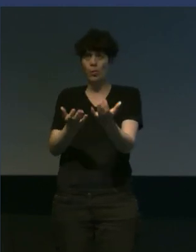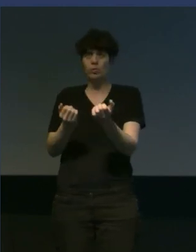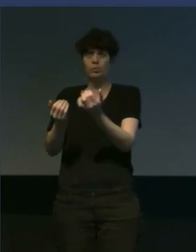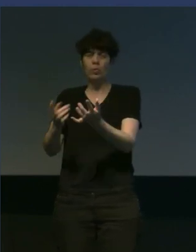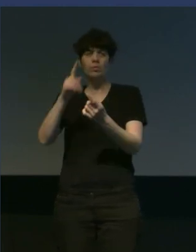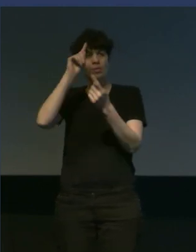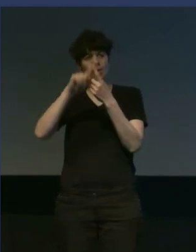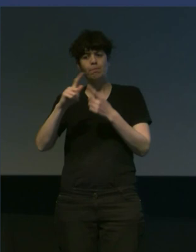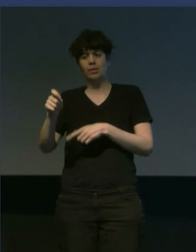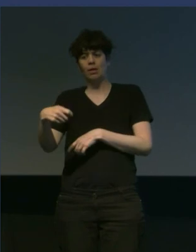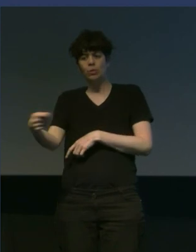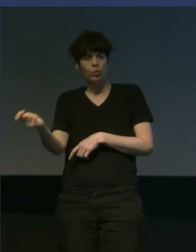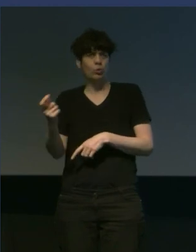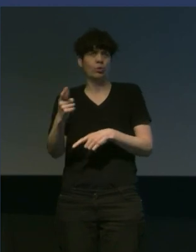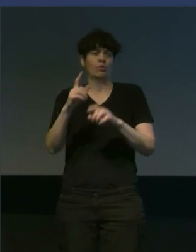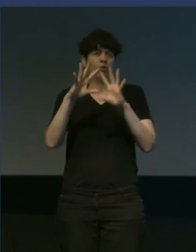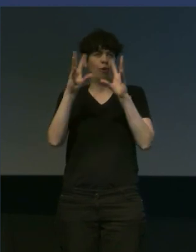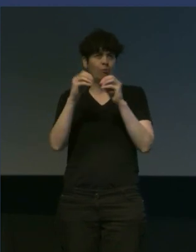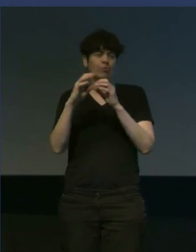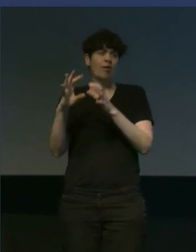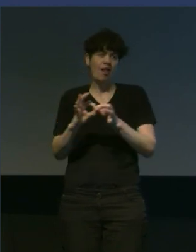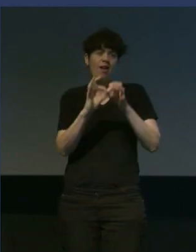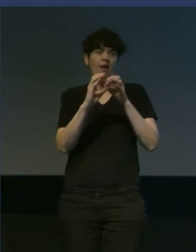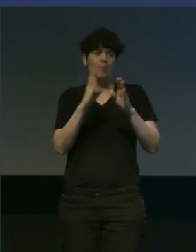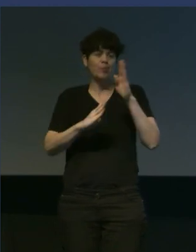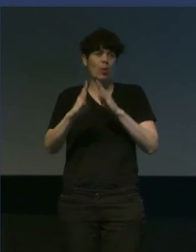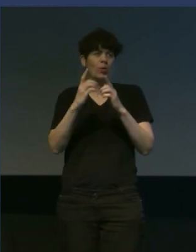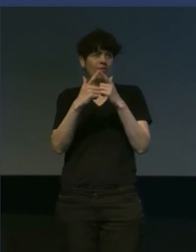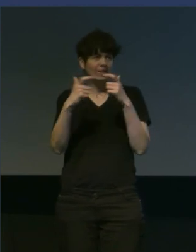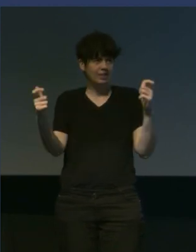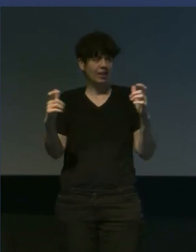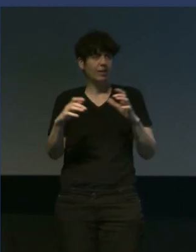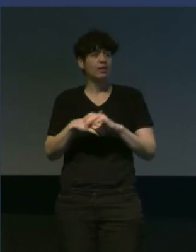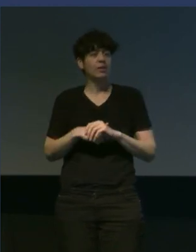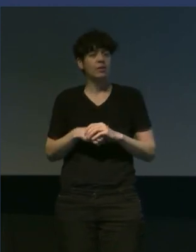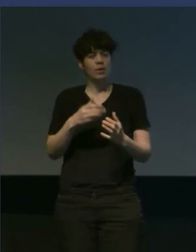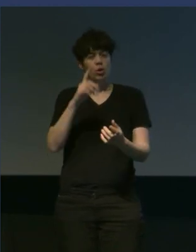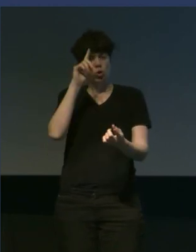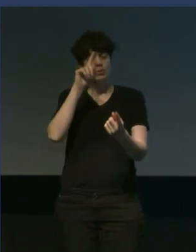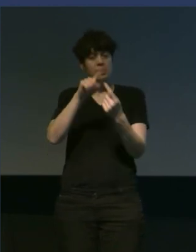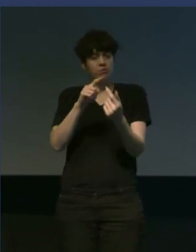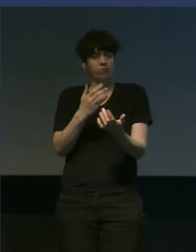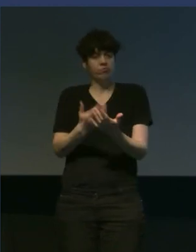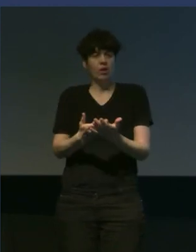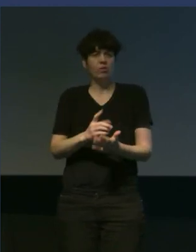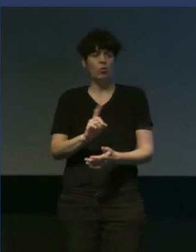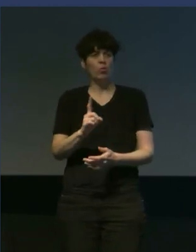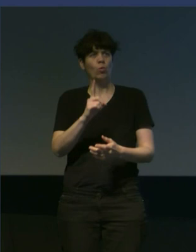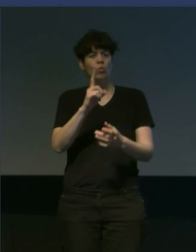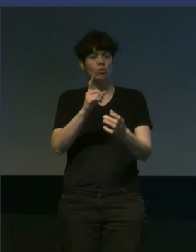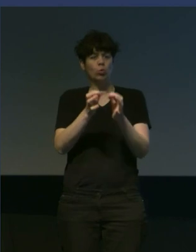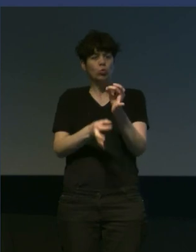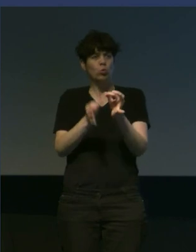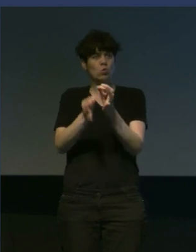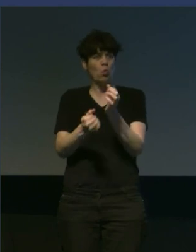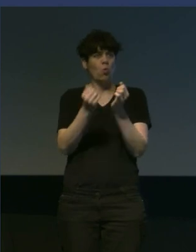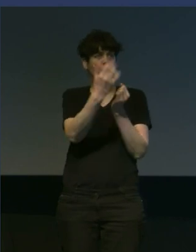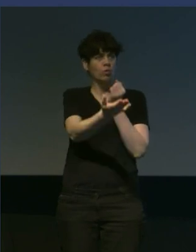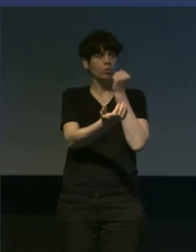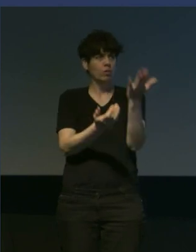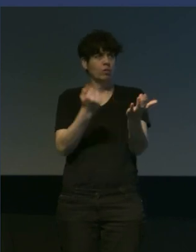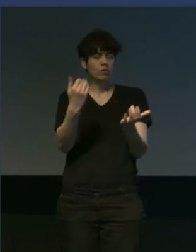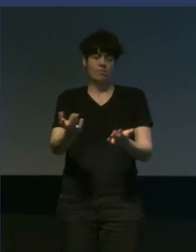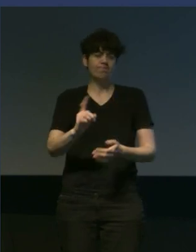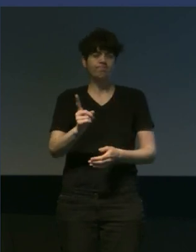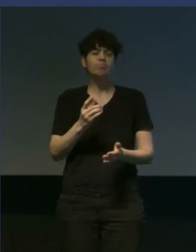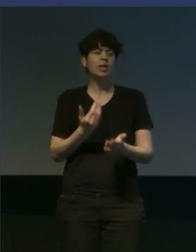la biodiversité. Mais en réalité, ce n'était pas le but de l'ouvrage, d'apporter des solutions. Parce qu'on se rend